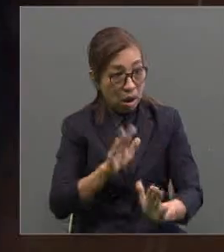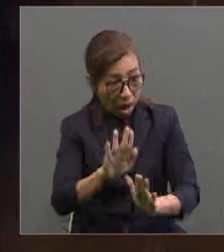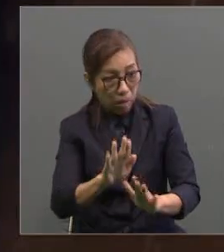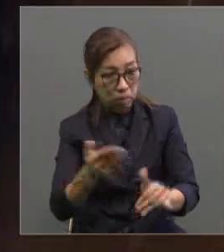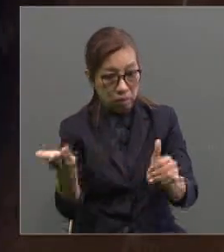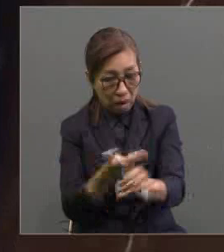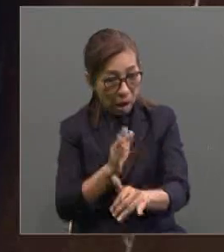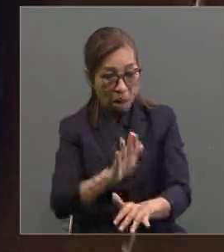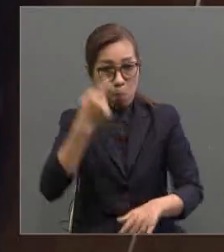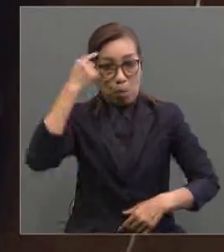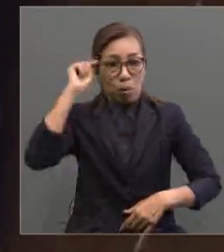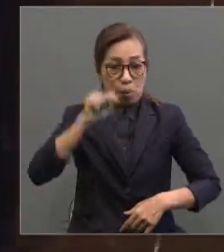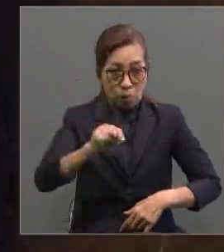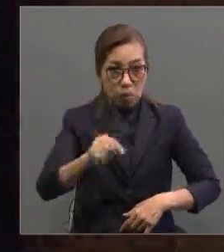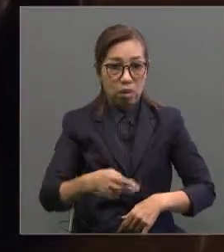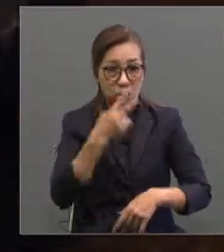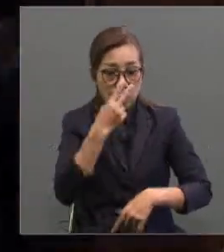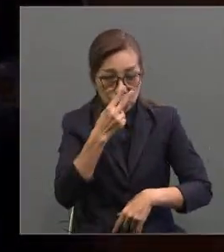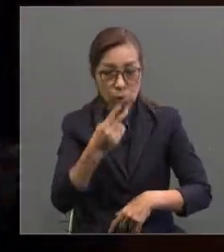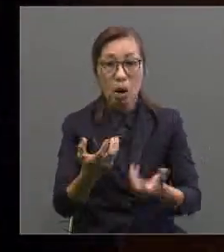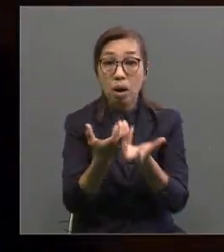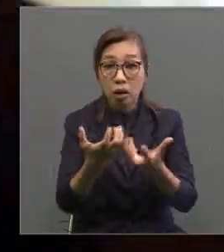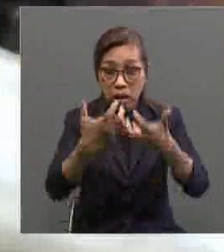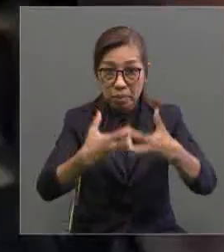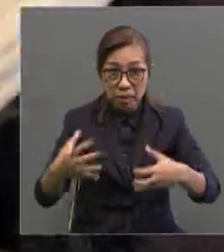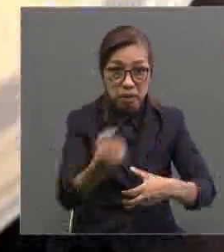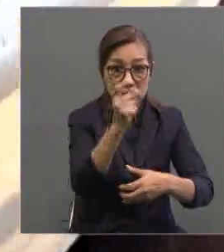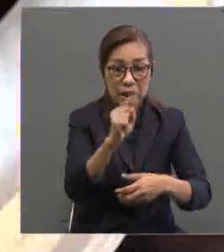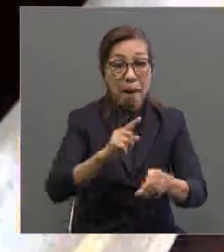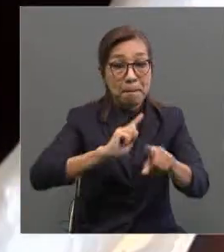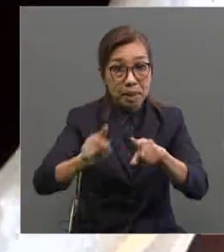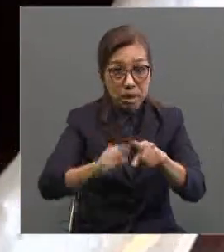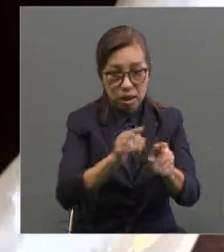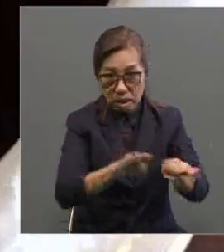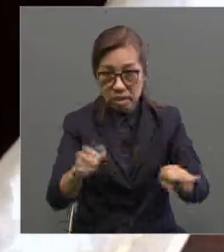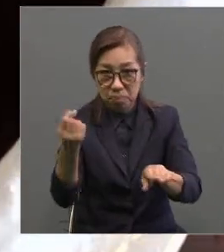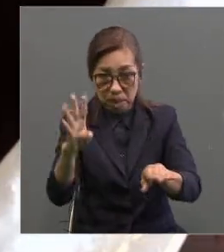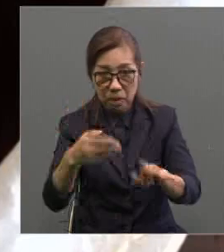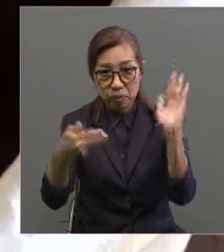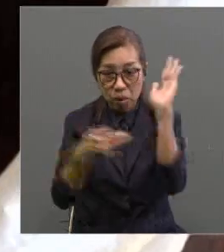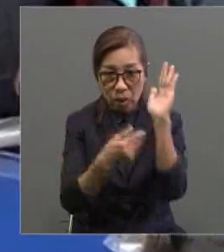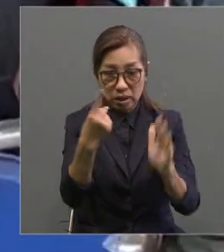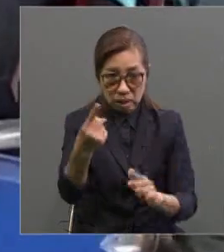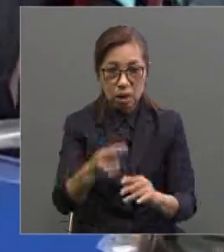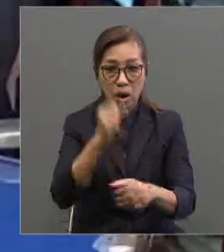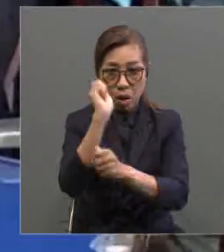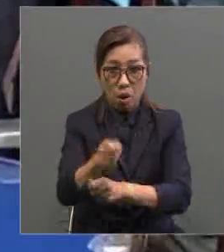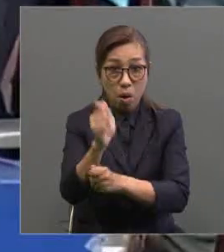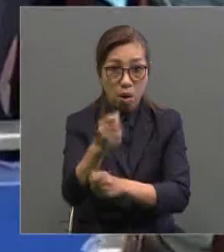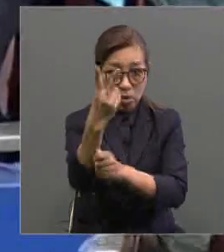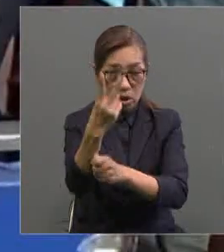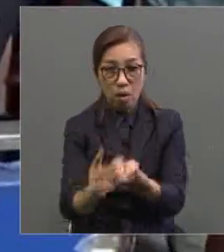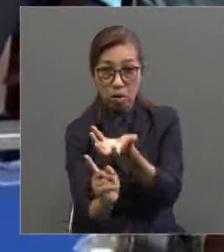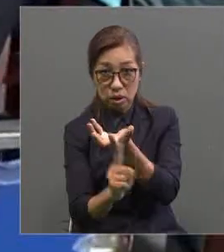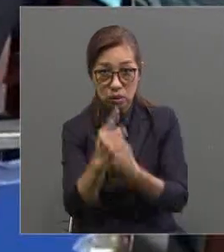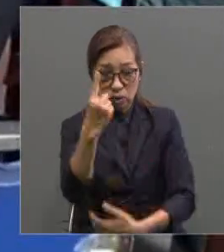นี้พวกอุปกรณ์ที่ใช้ในการชำแหละซากสัตว์จำนวน 6รายการนะครับประกอบด้วยมีดจำนวน 14เล่มขวา 1เล่มค้อน 2ด้ามเครื่องชั่ง